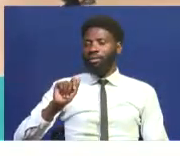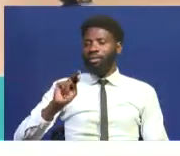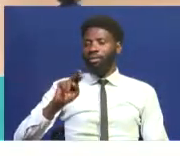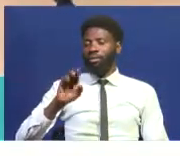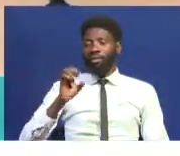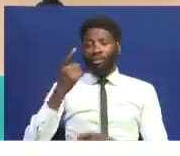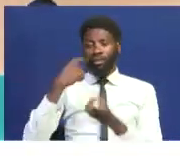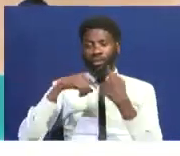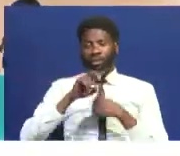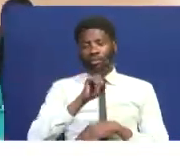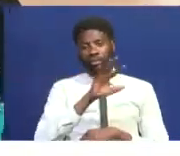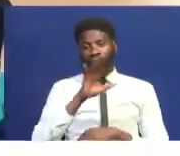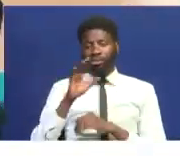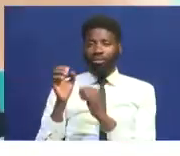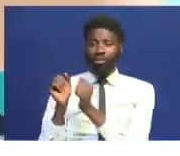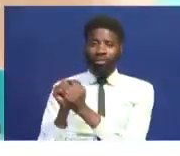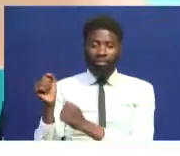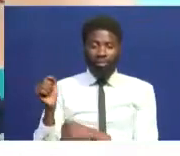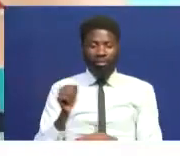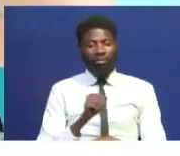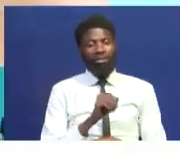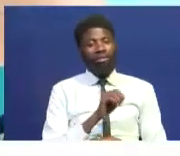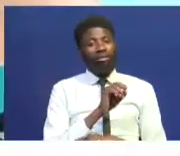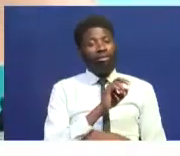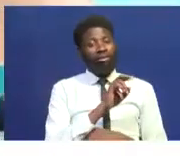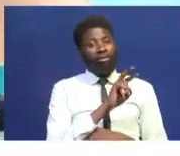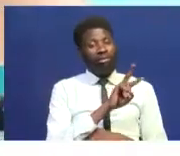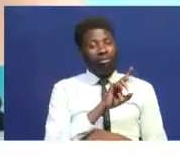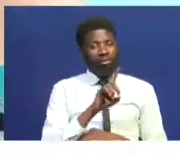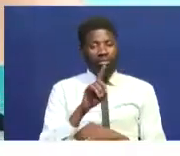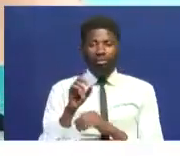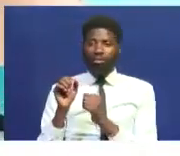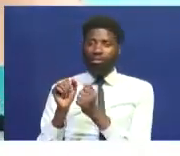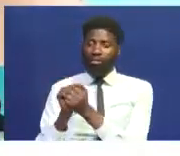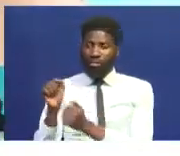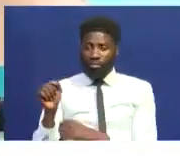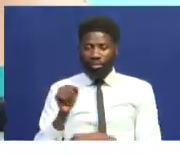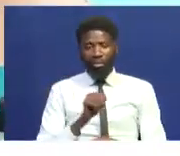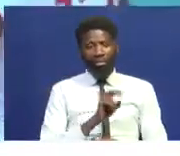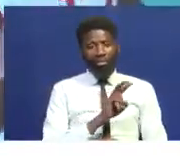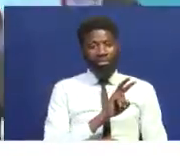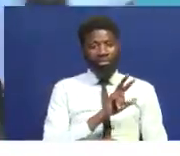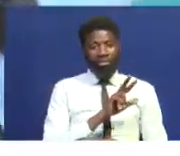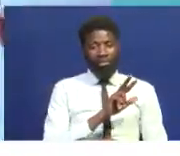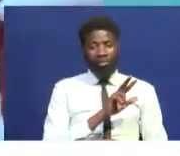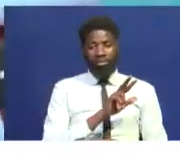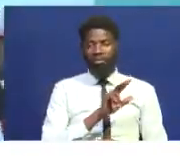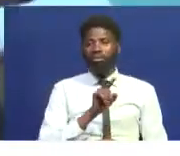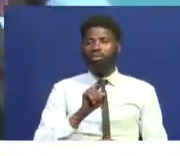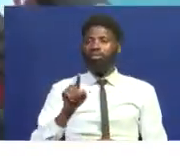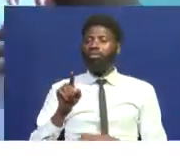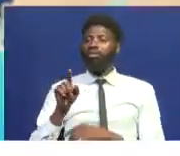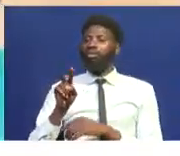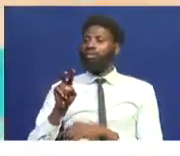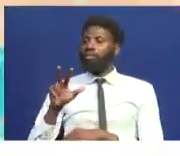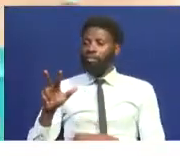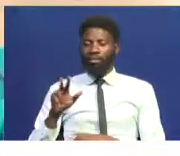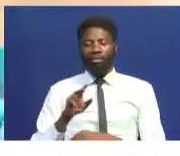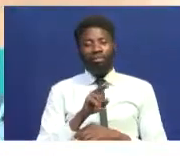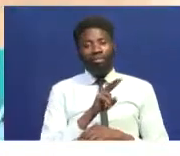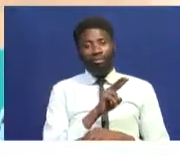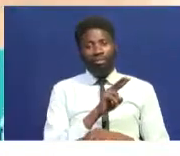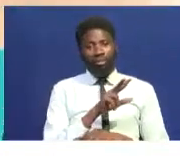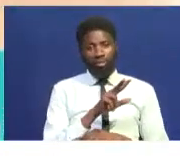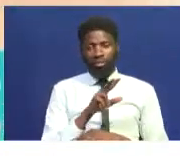25-15, 21-25, 25-23 na 25-19. Timu ya Kenya Pipeline ya wachezaji wazoefu ilinyakua